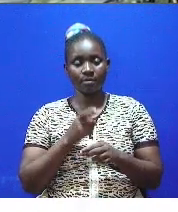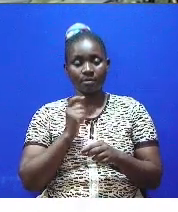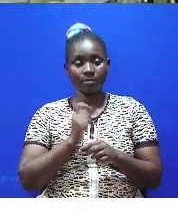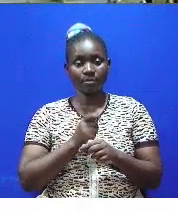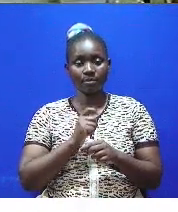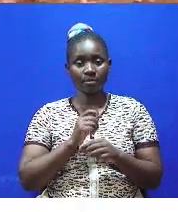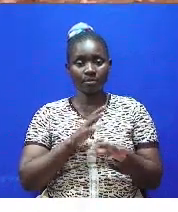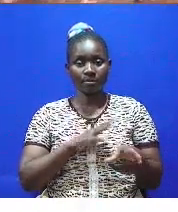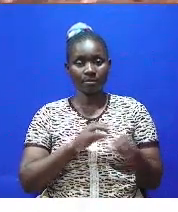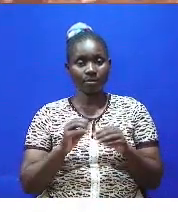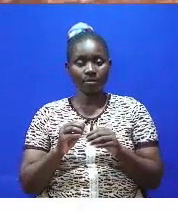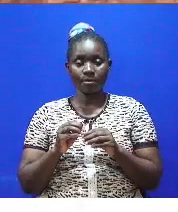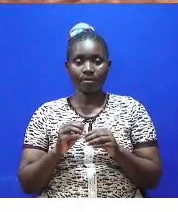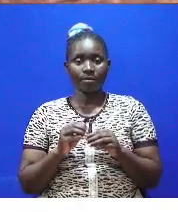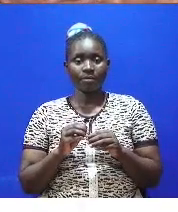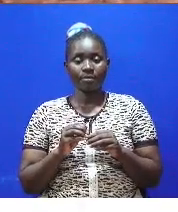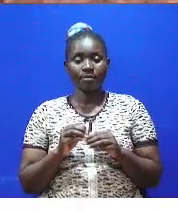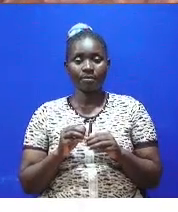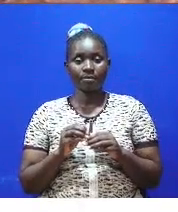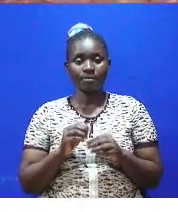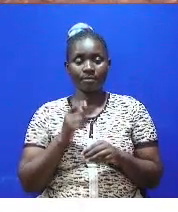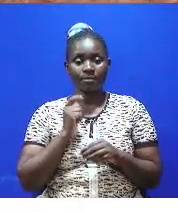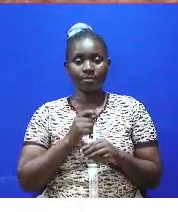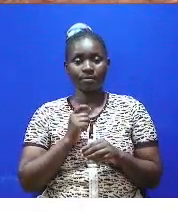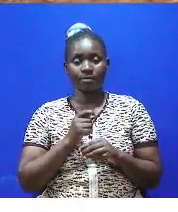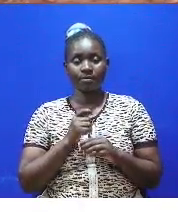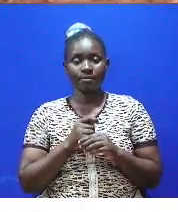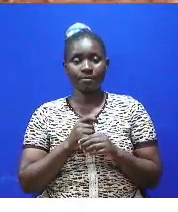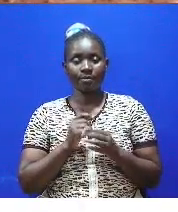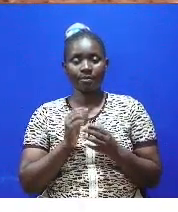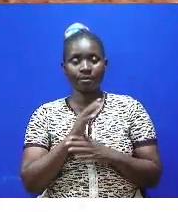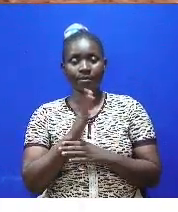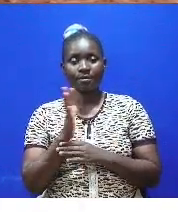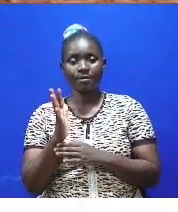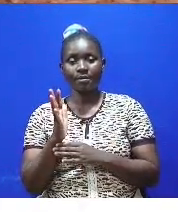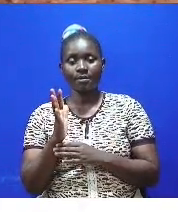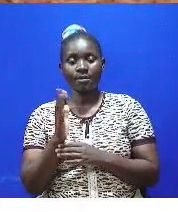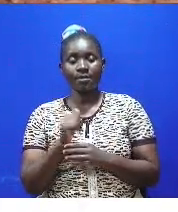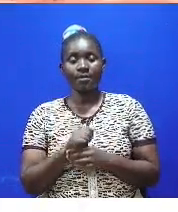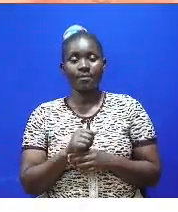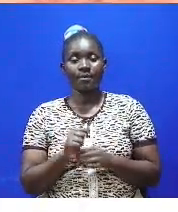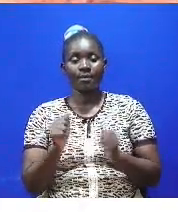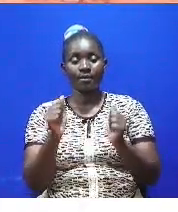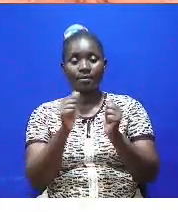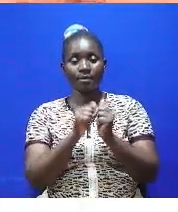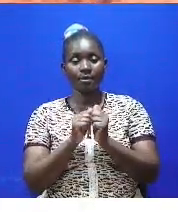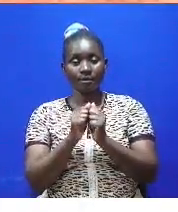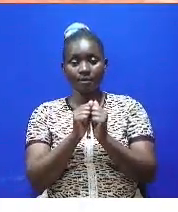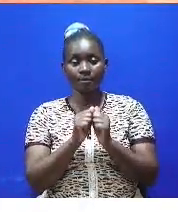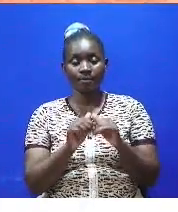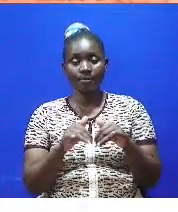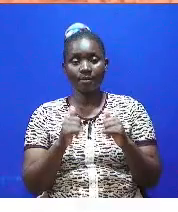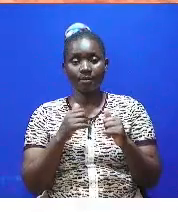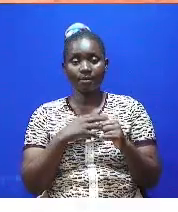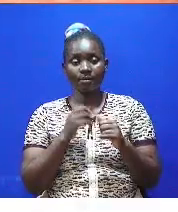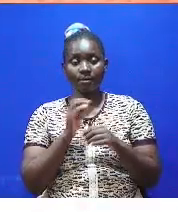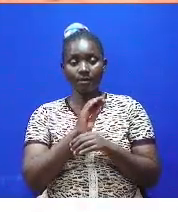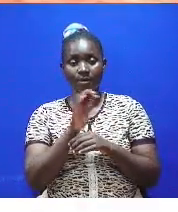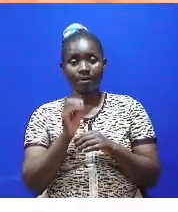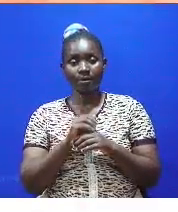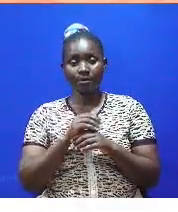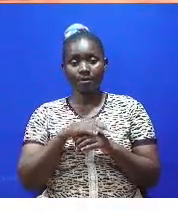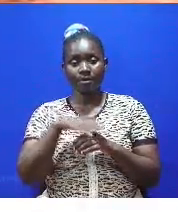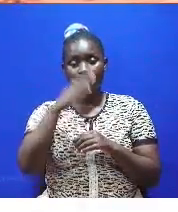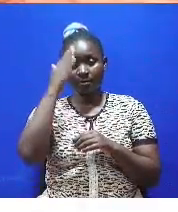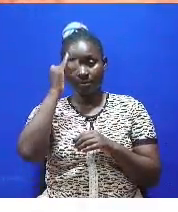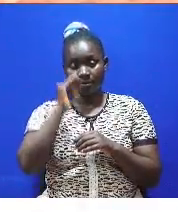bachete na kubutura na mabati ayo na gosimole mete yo ya kiranetiwe na mabati ayo. Asebono babu lina sekia mabati ayo